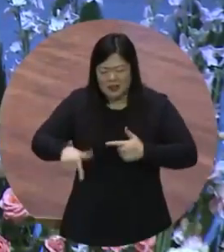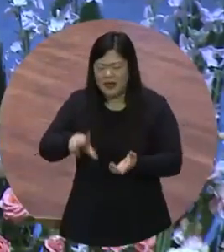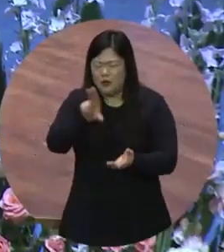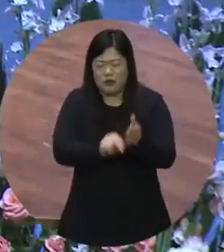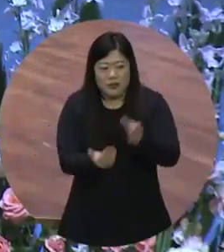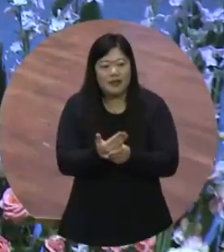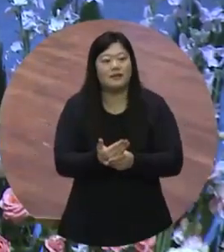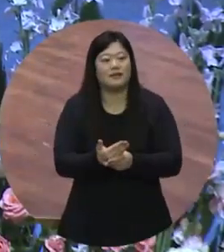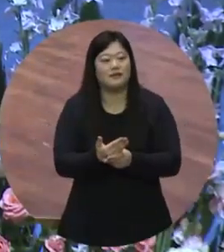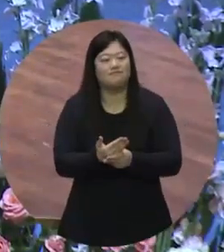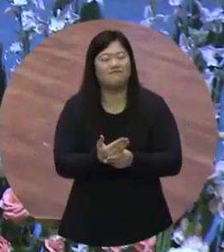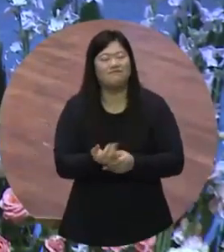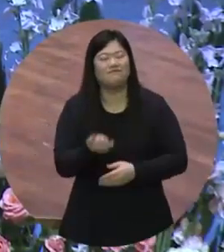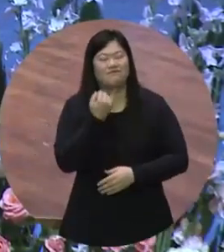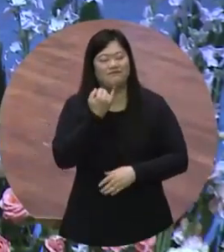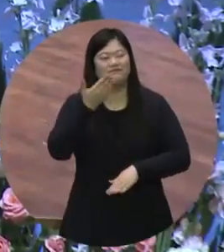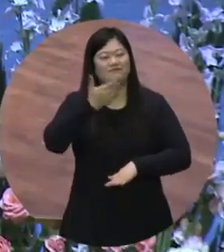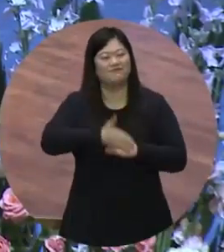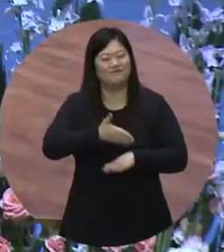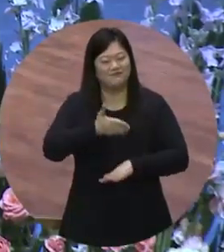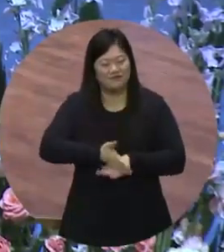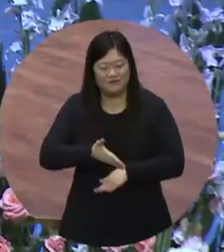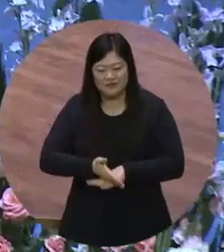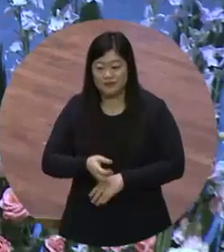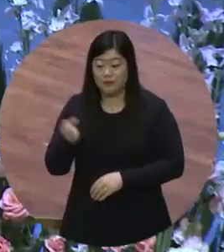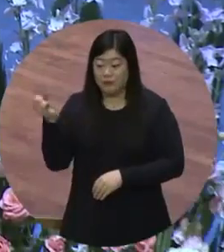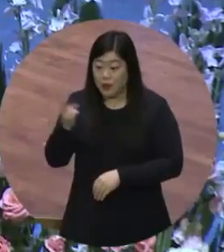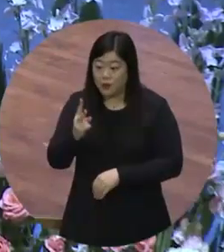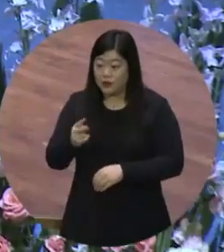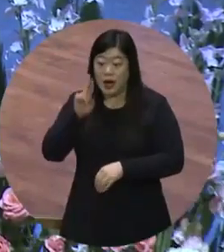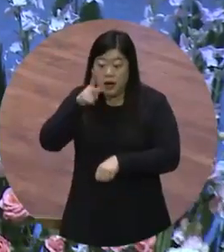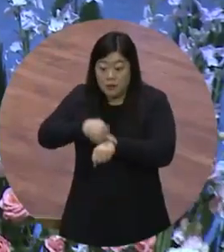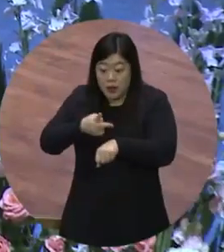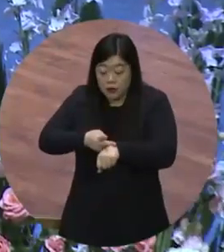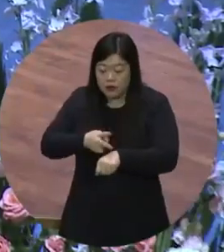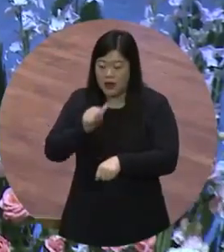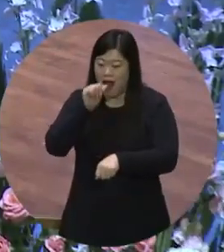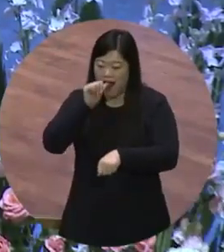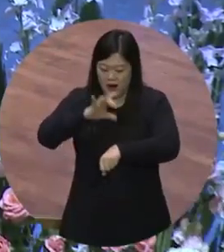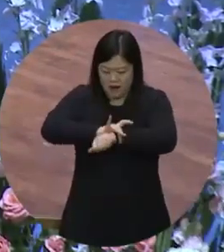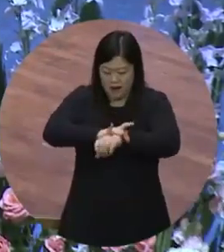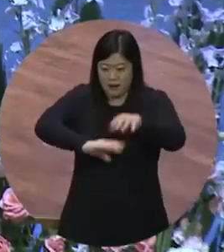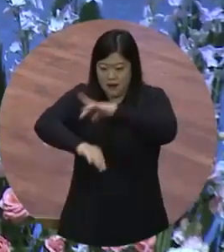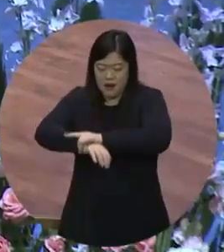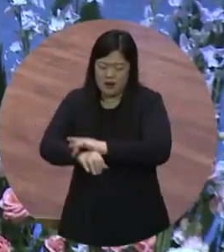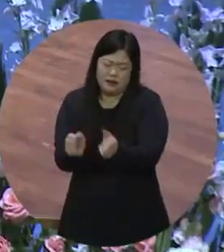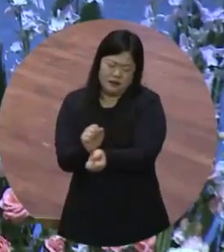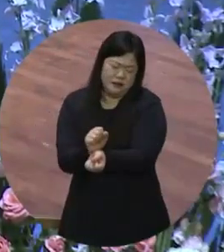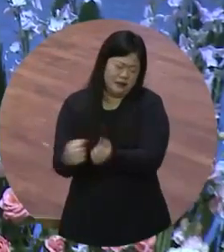와도 심지어 쇠고랑을 차고 두드려 맞고 피투성이 되어 감옥에 있어도 감사.